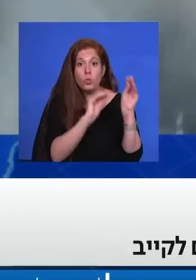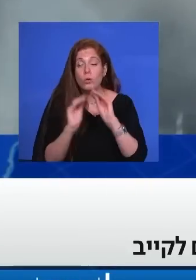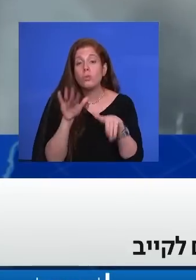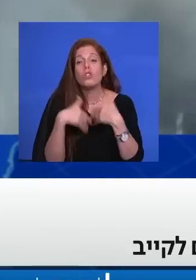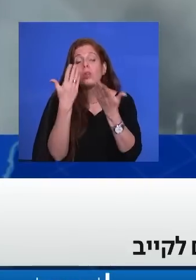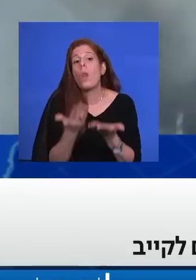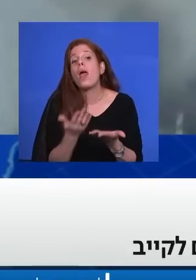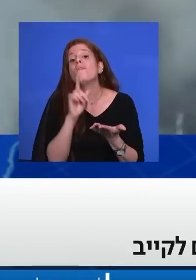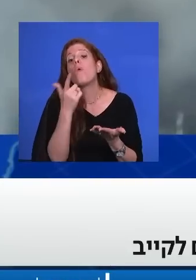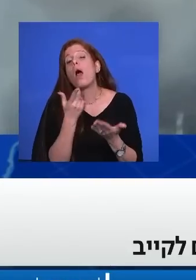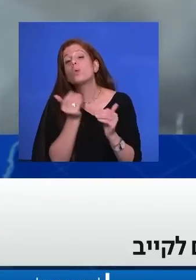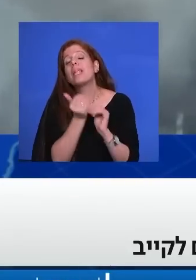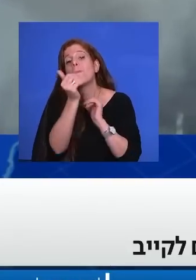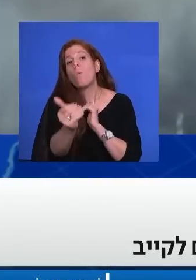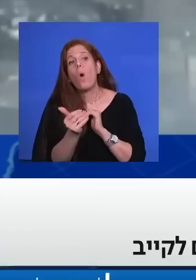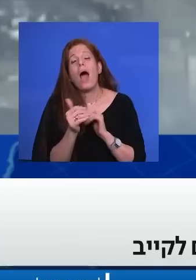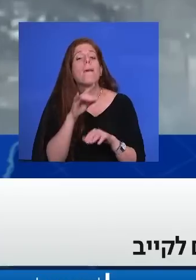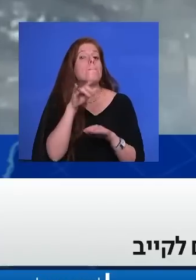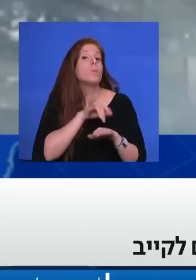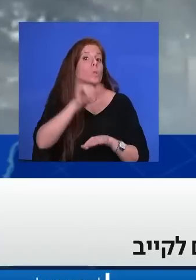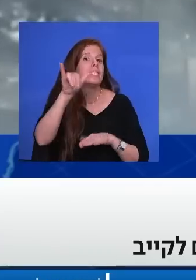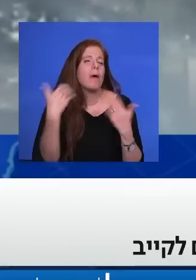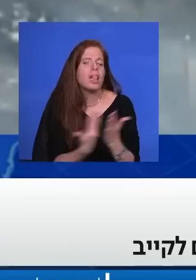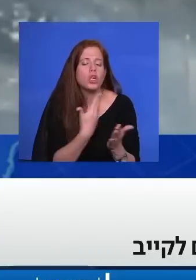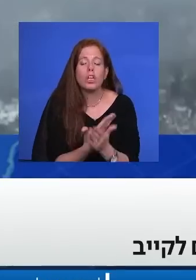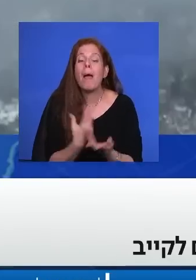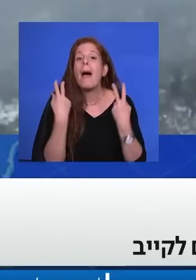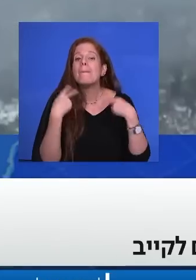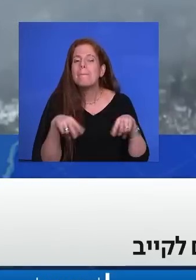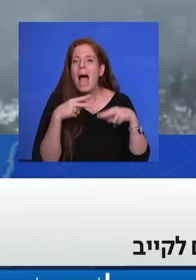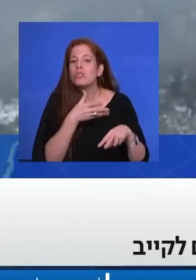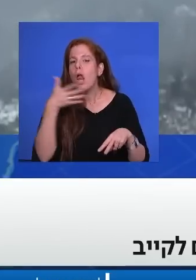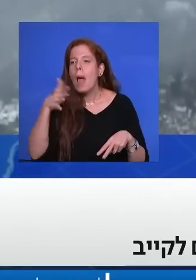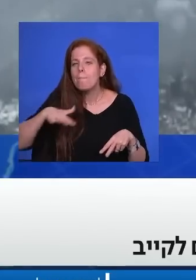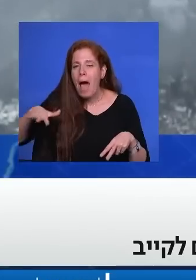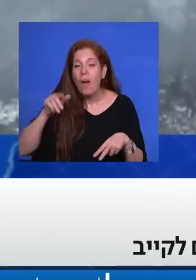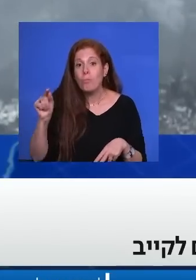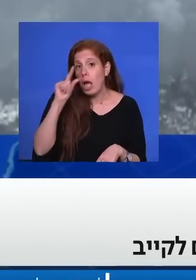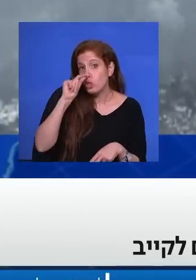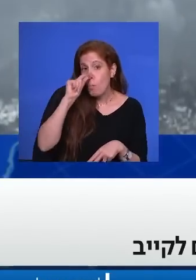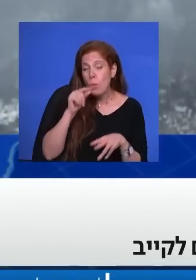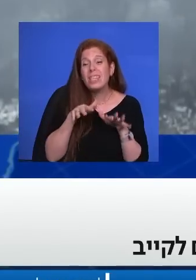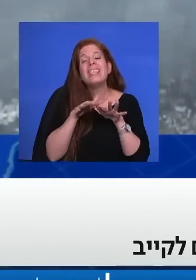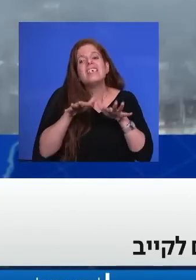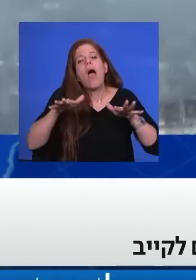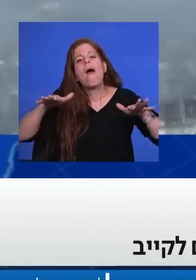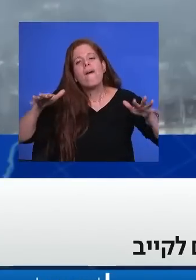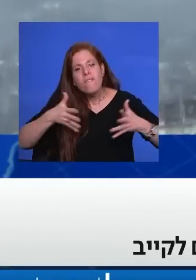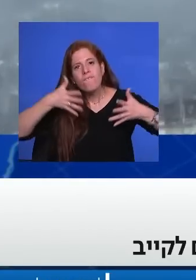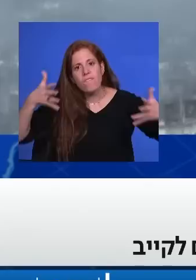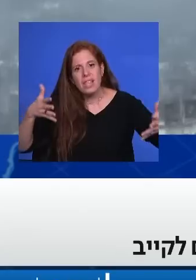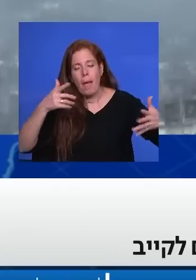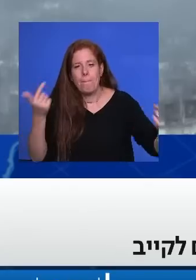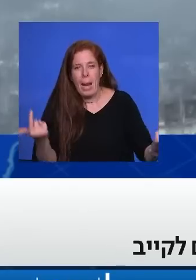ואולי יותר מאוחר מטוסים חדשים. הפחד של המערב מכך שפוטין ירחיב את המלחמה הזאת מגבולות